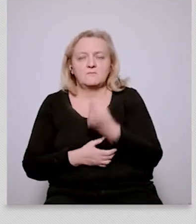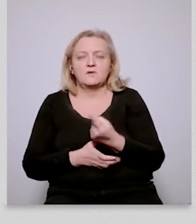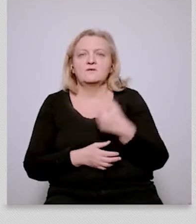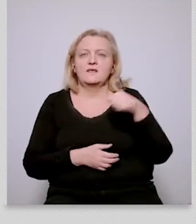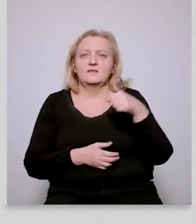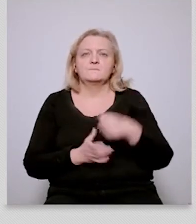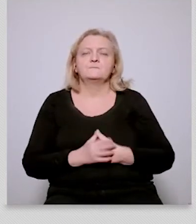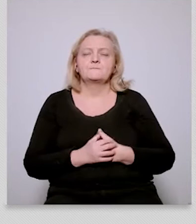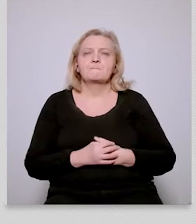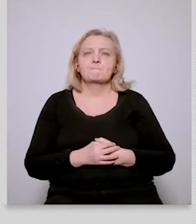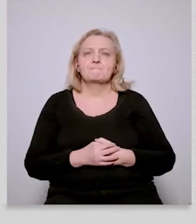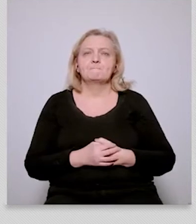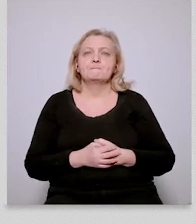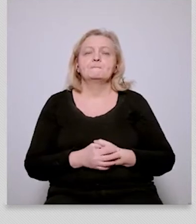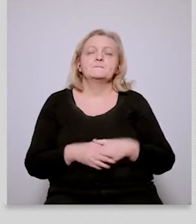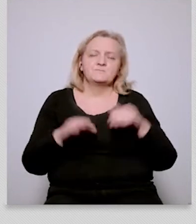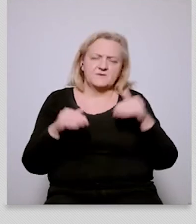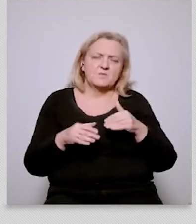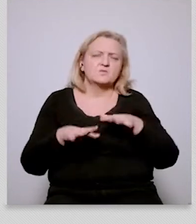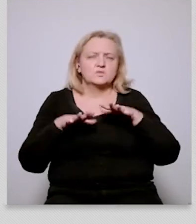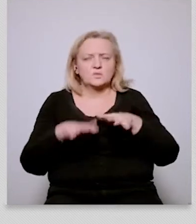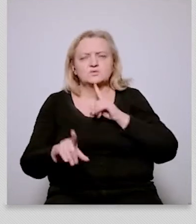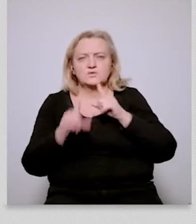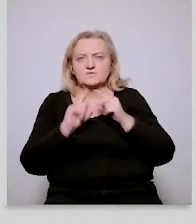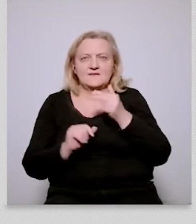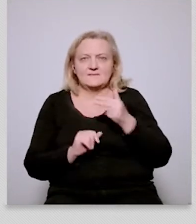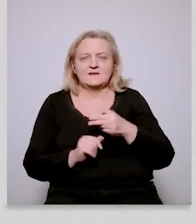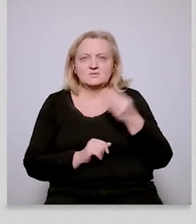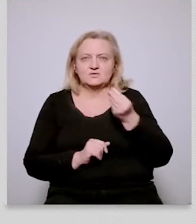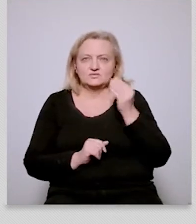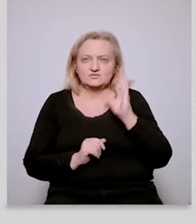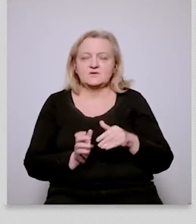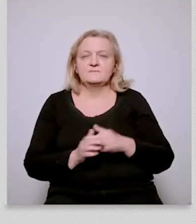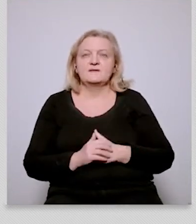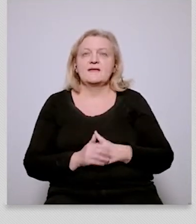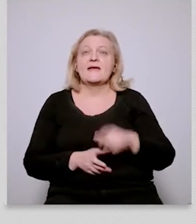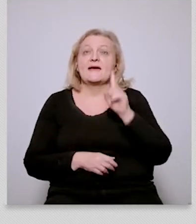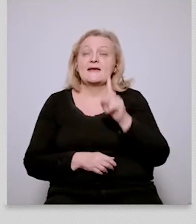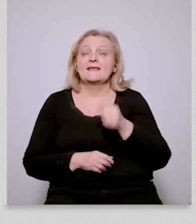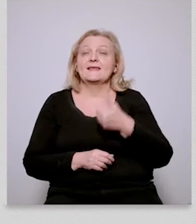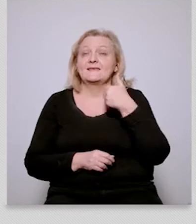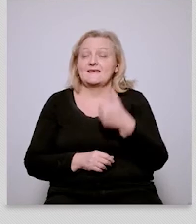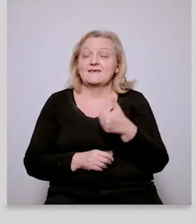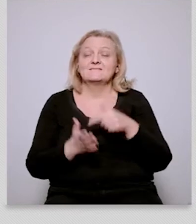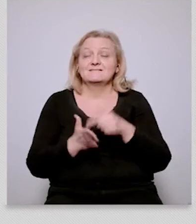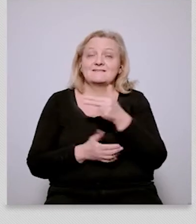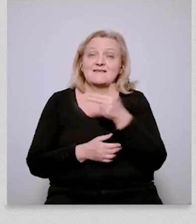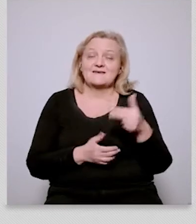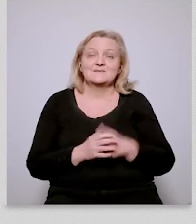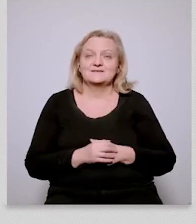oczywiście można by jeszcze wiele o tym rozmawiać ale jedna z takich rzeczy